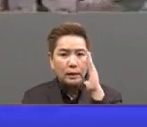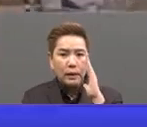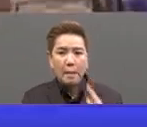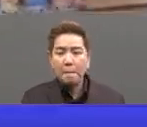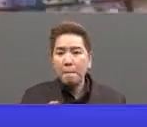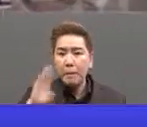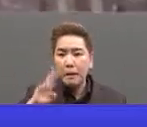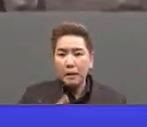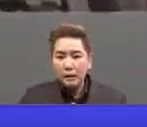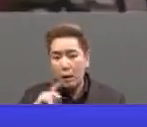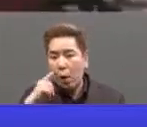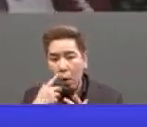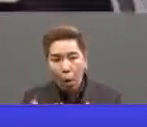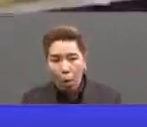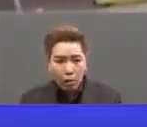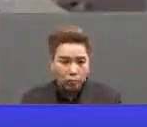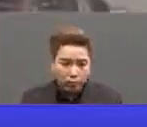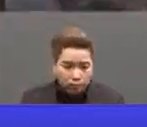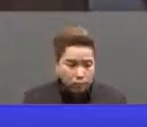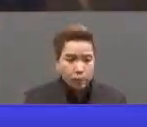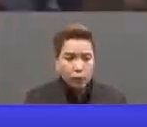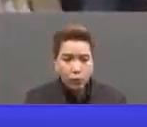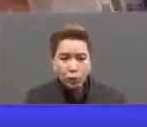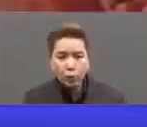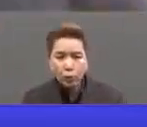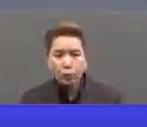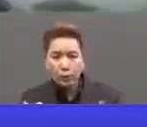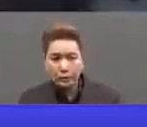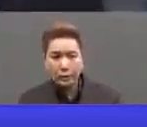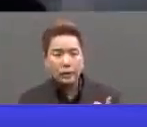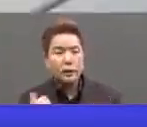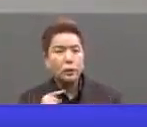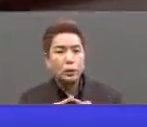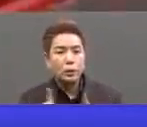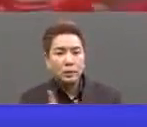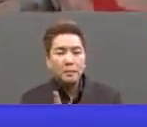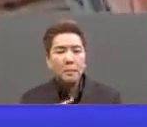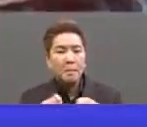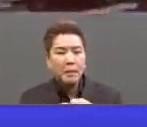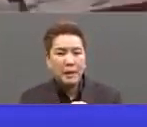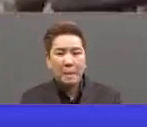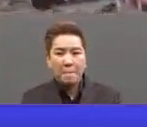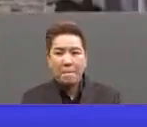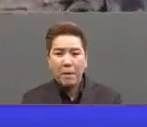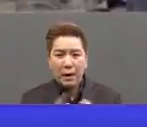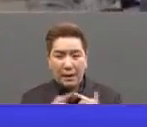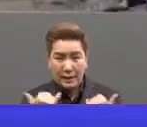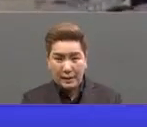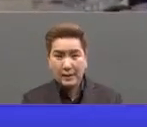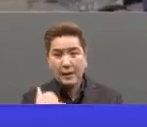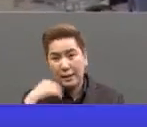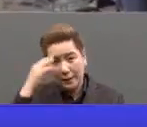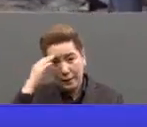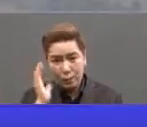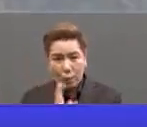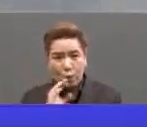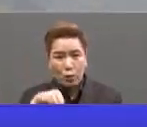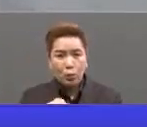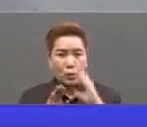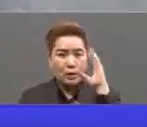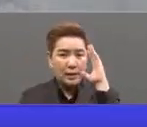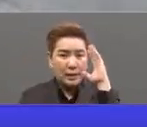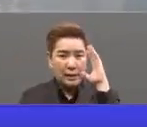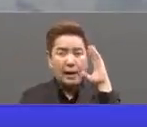ที่เจ้าหน้าที่ของอบต.ลงไปตรวจสอบข้อมูลบ้านเรือนที่เสียหายแล้วก็นำไปสู่ขั้นตอนในการทำเรื่องเบิกจ่ายเยียวย